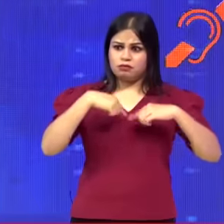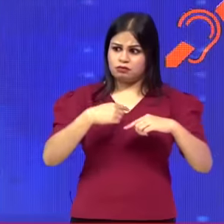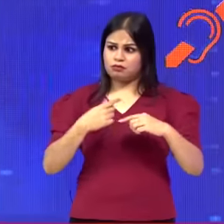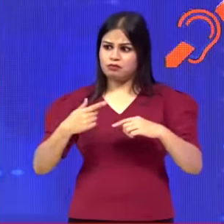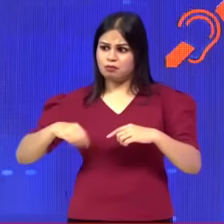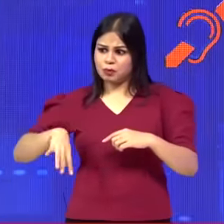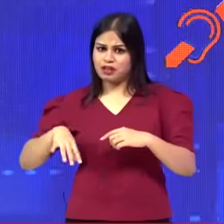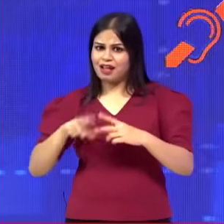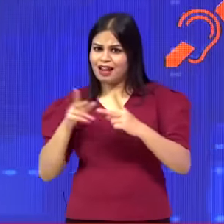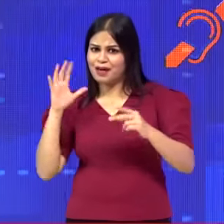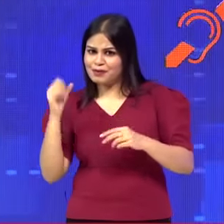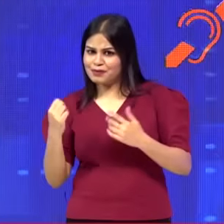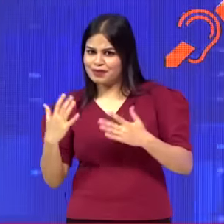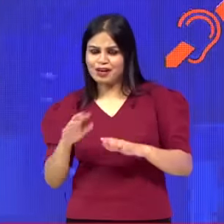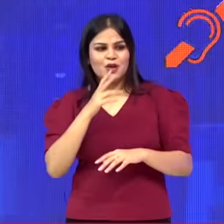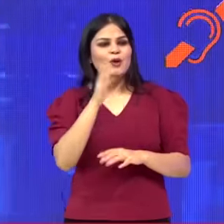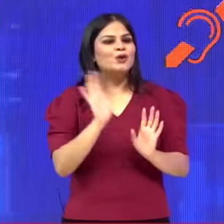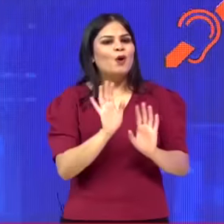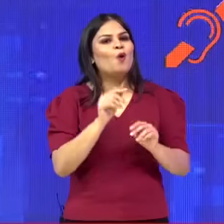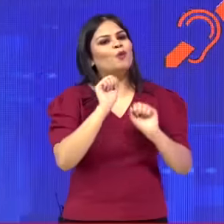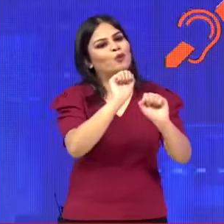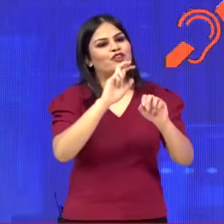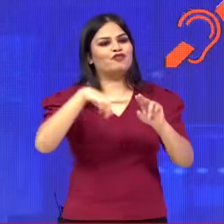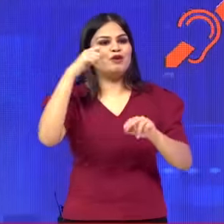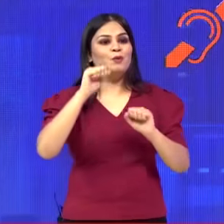ये सर, ये उन्हीं का डायलॉग था,